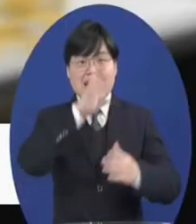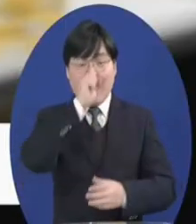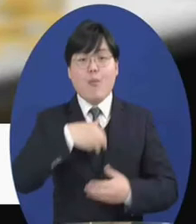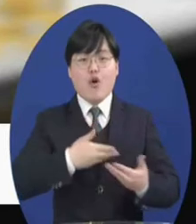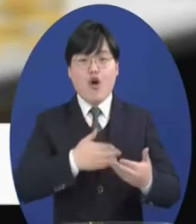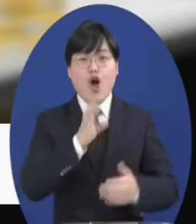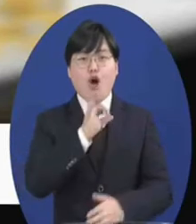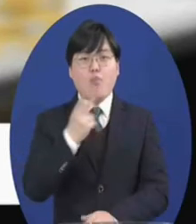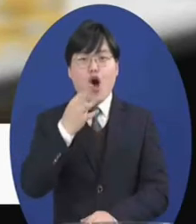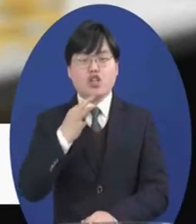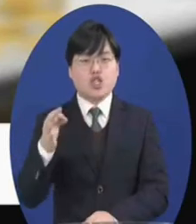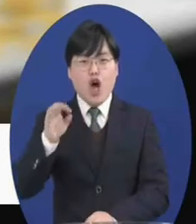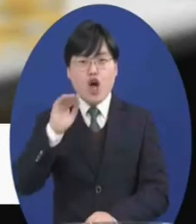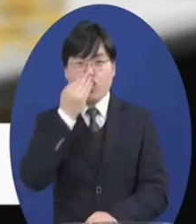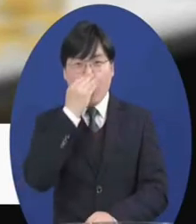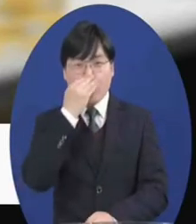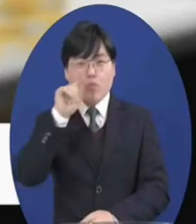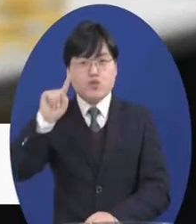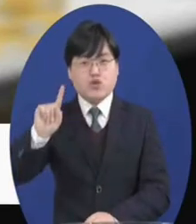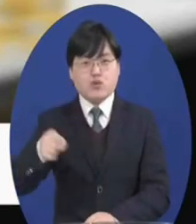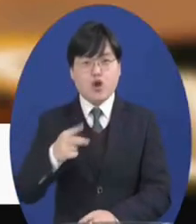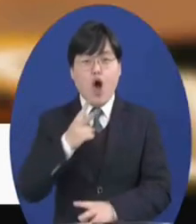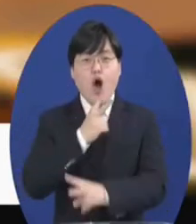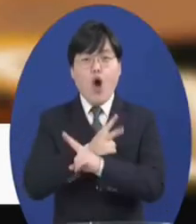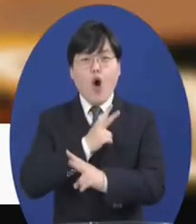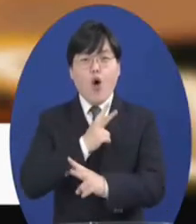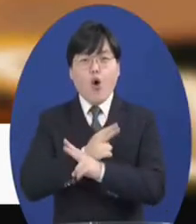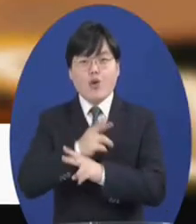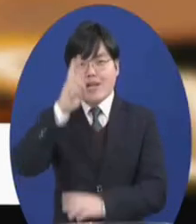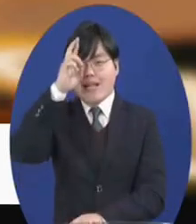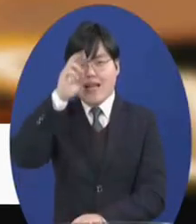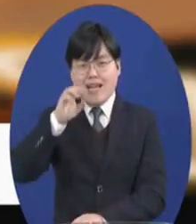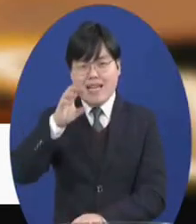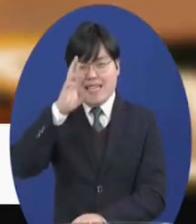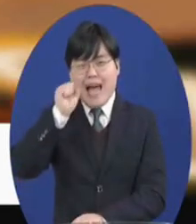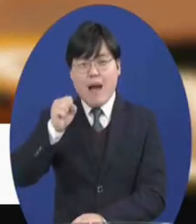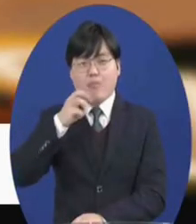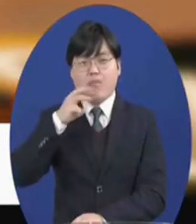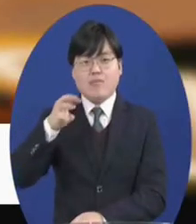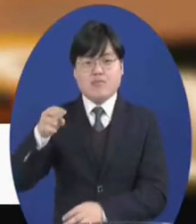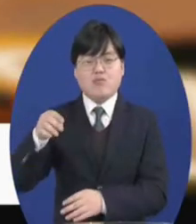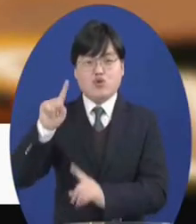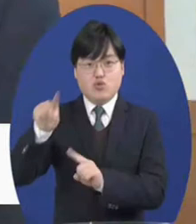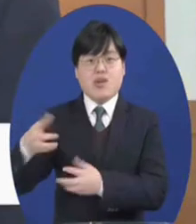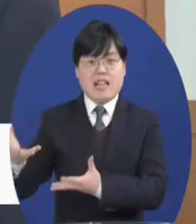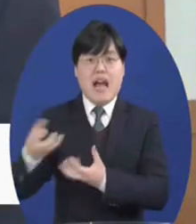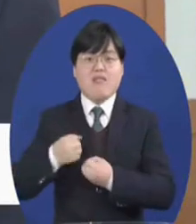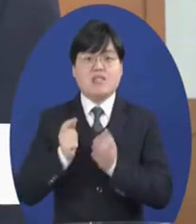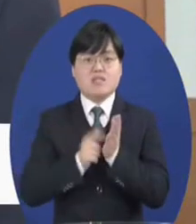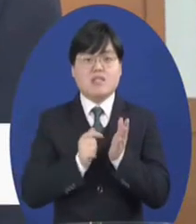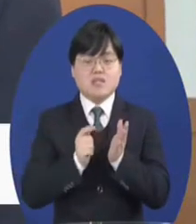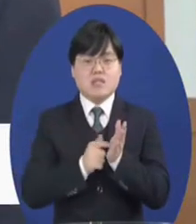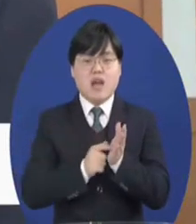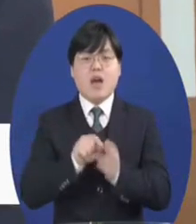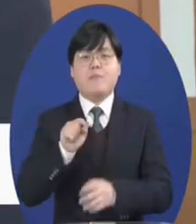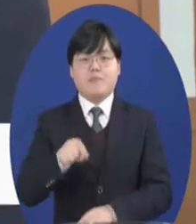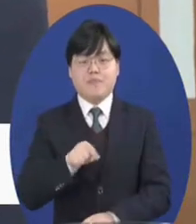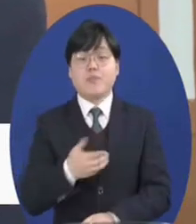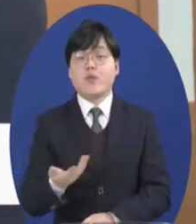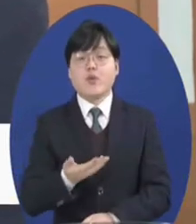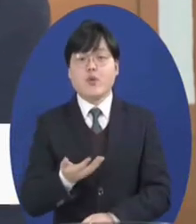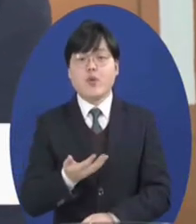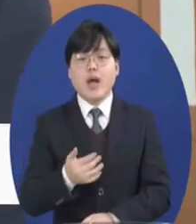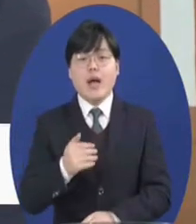Харин бооцоотой тоглоомын зөвшөөрлийг хууль зүйн дотоод хэргийн яамнаас авах ёстой гэдгийг албаны хүн хэлж байна. Энийг